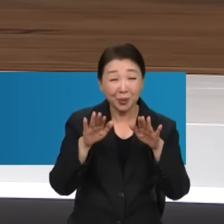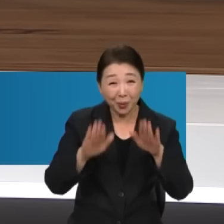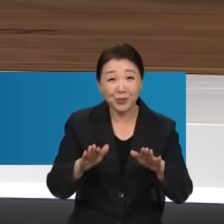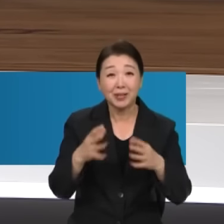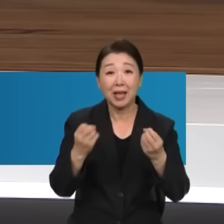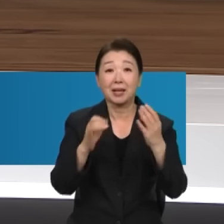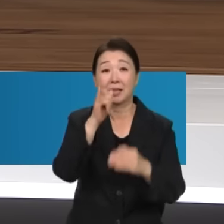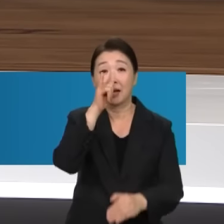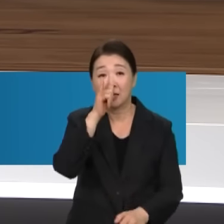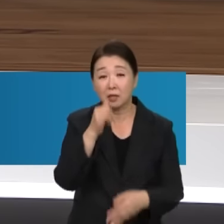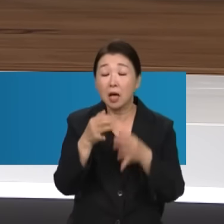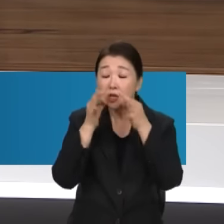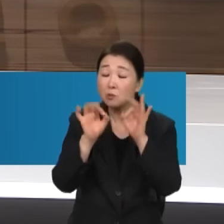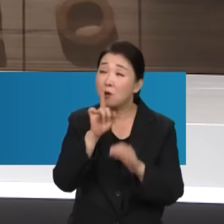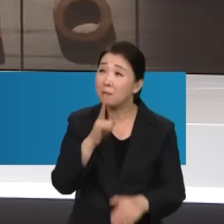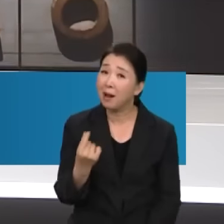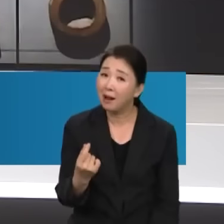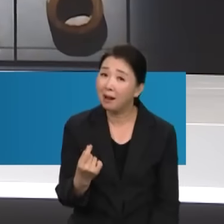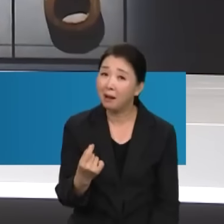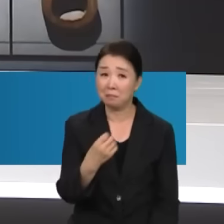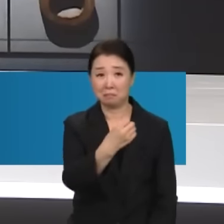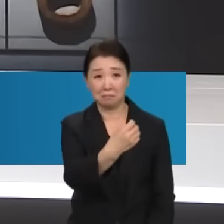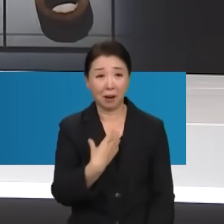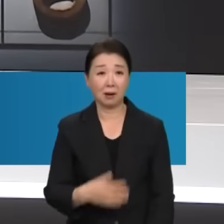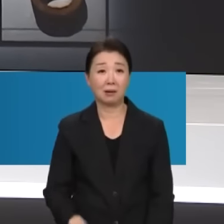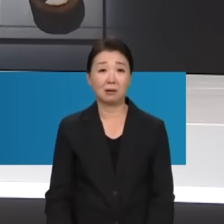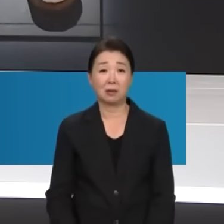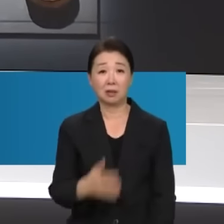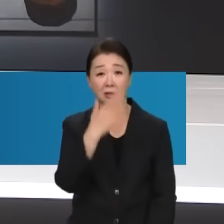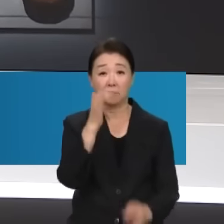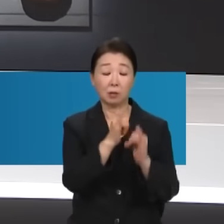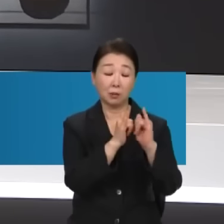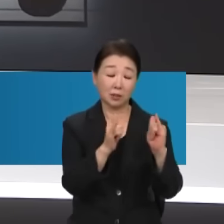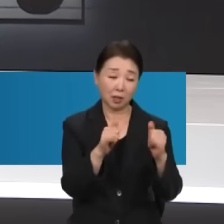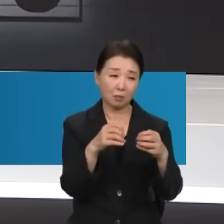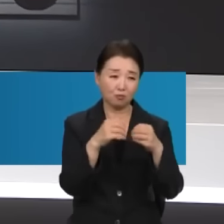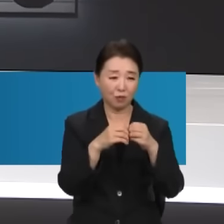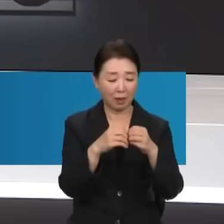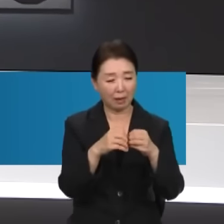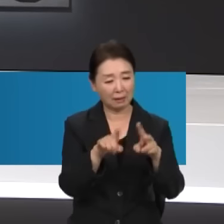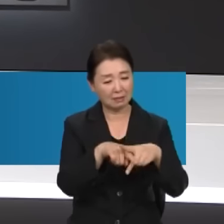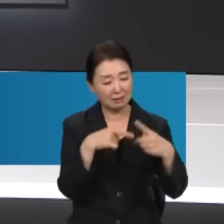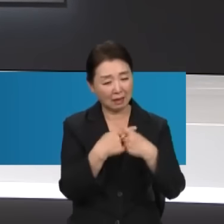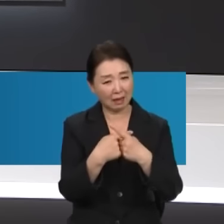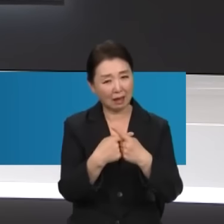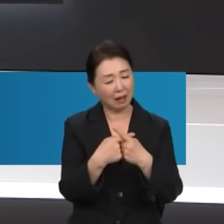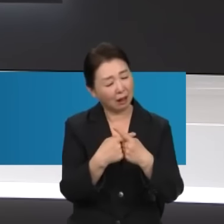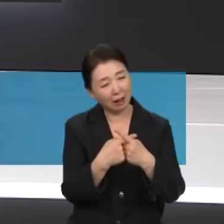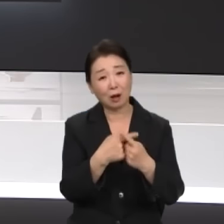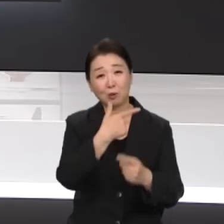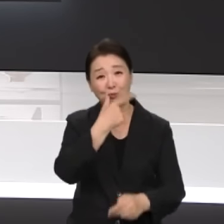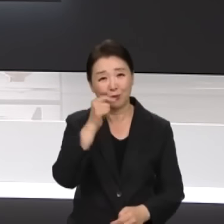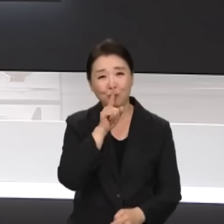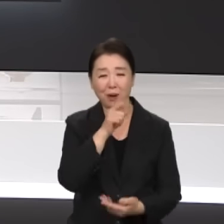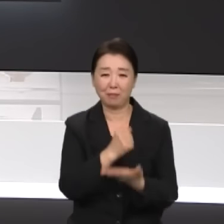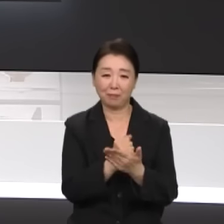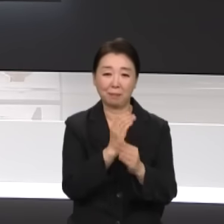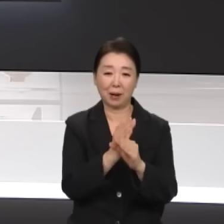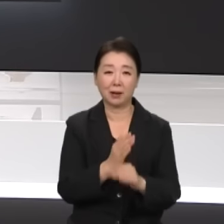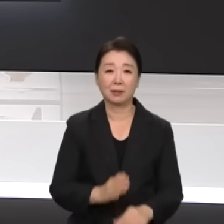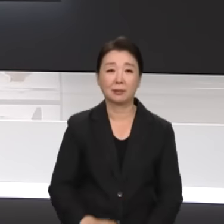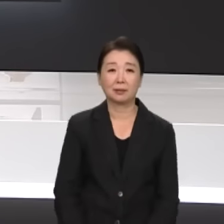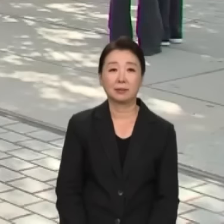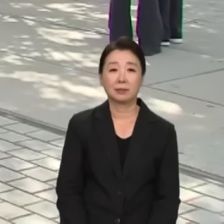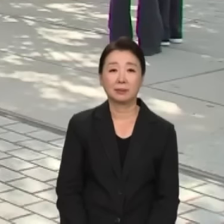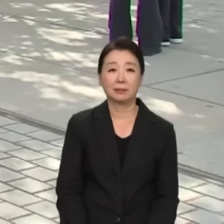하면 금요일인 거냐는 반응이 나왔다고 합니다. 젊은 세대들의 문해력 논란이 최근 또 불거졌습니다. 황예린 기자입니다.